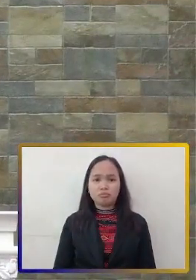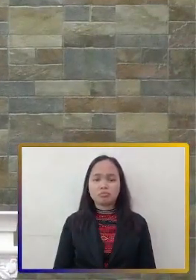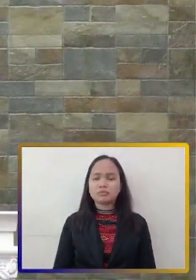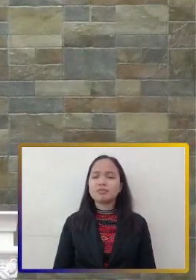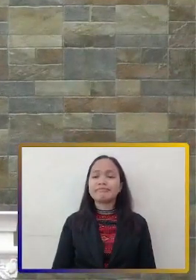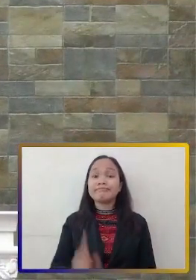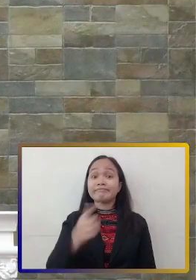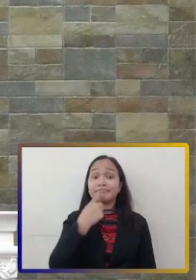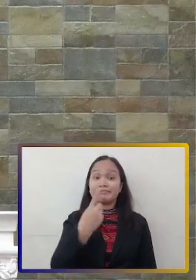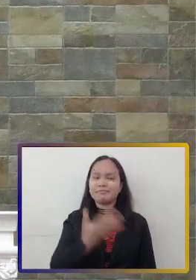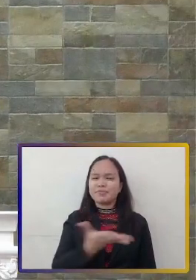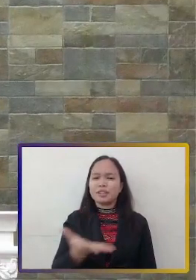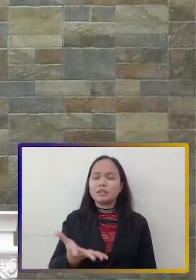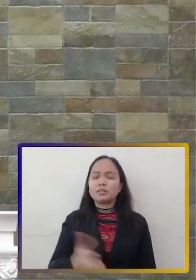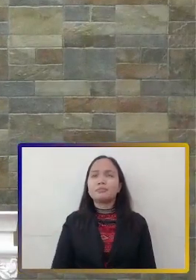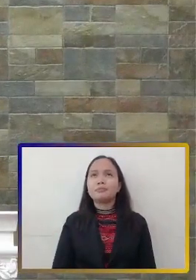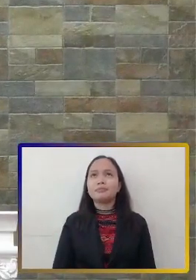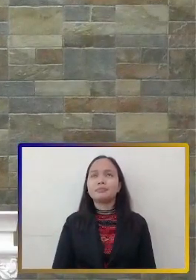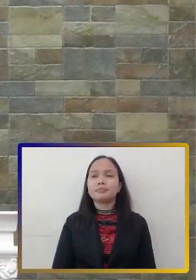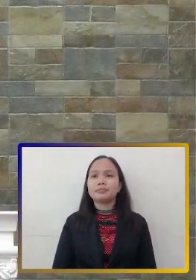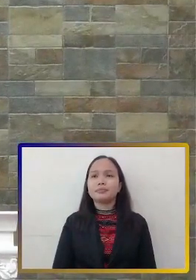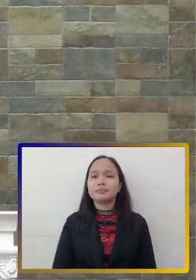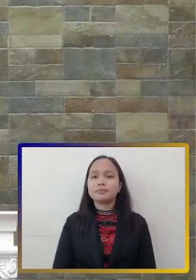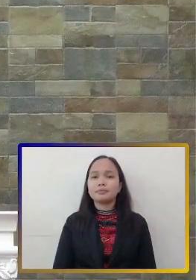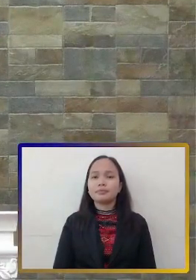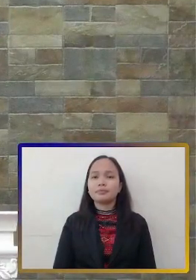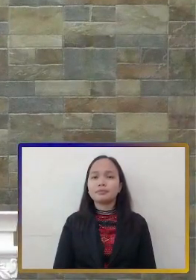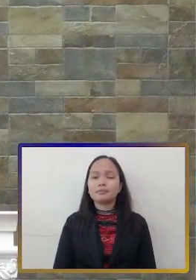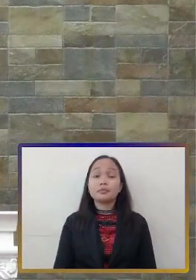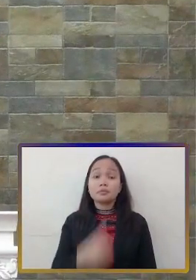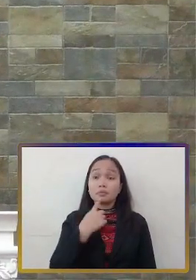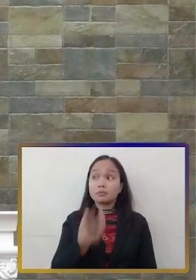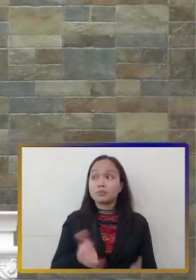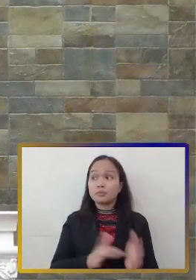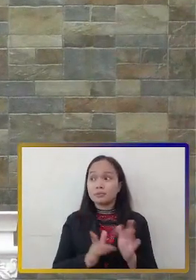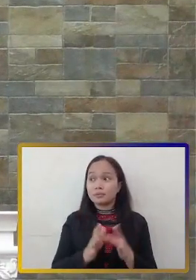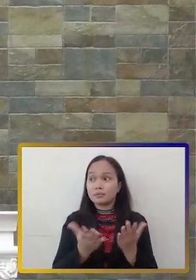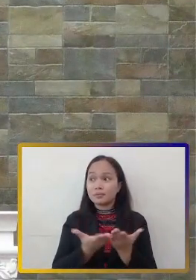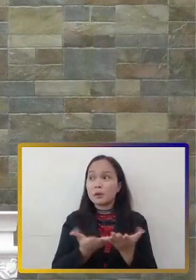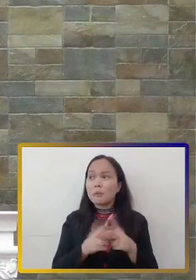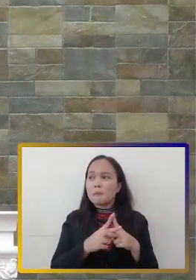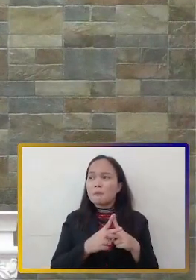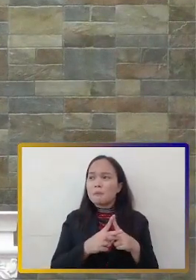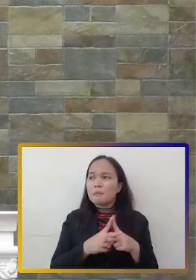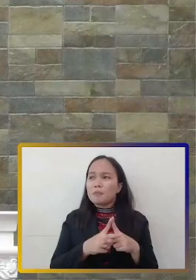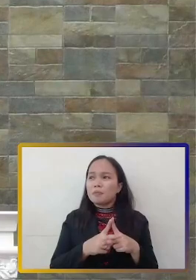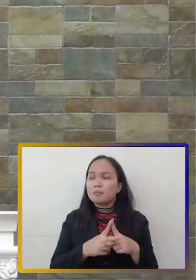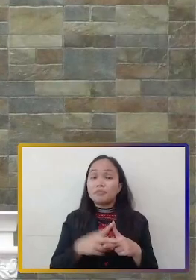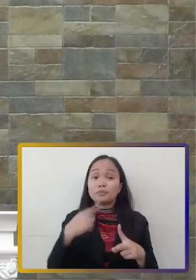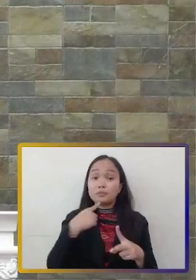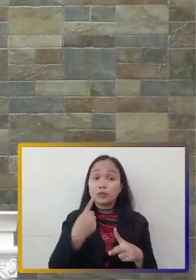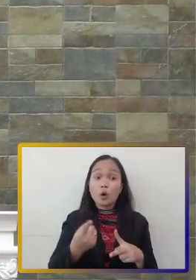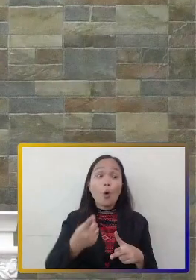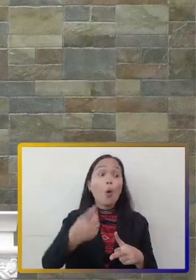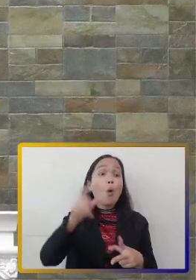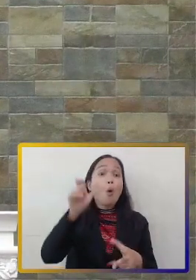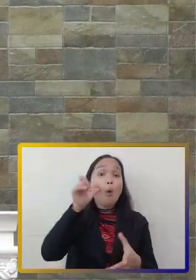napakahirap. Listen now. Ang sabi ng Biblia, napakahirap. Sabi ng Biblia, wives,